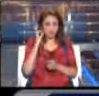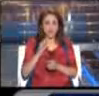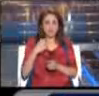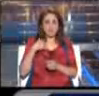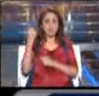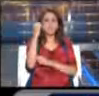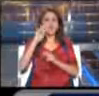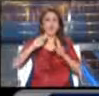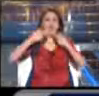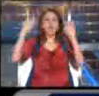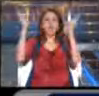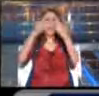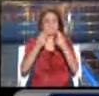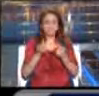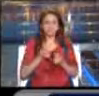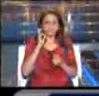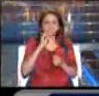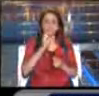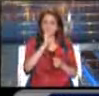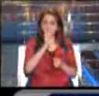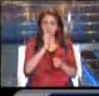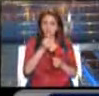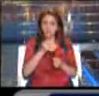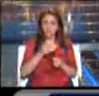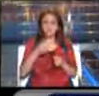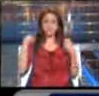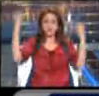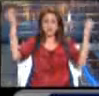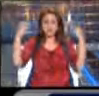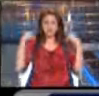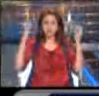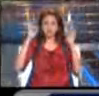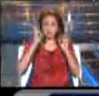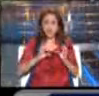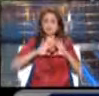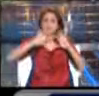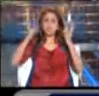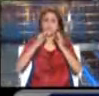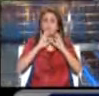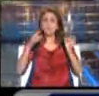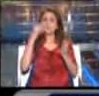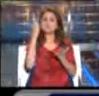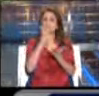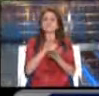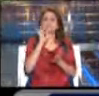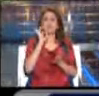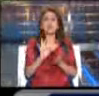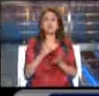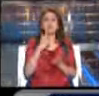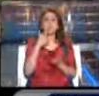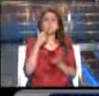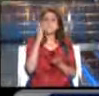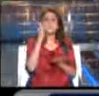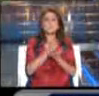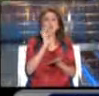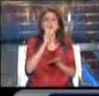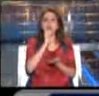في كره اليد. المطلوب من الاعلام الرياضي انه يتكلم بصدق. مش شايفين صدق في الاعلام الرياضي، مش شايفين حد بيقول